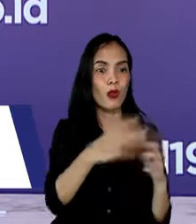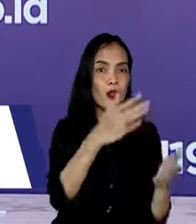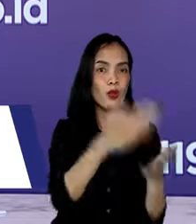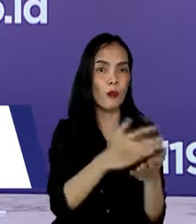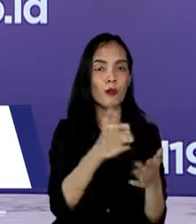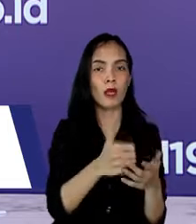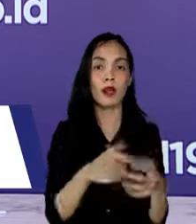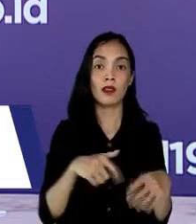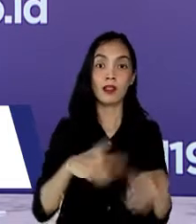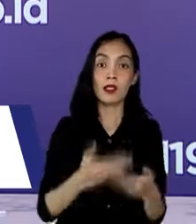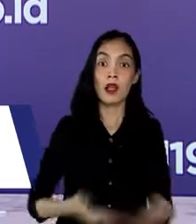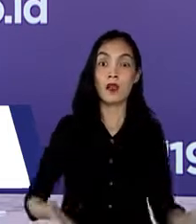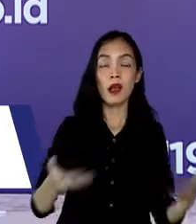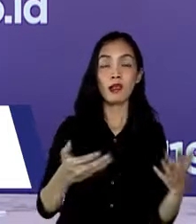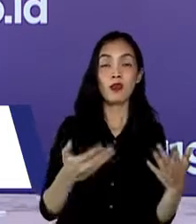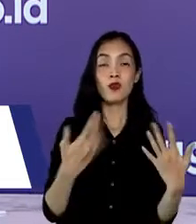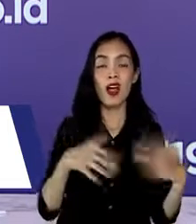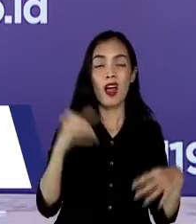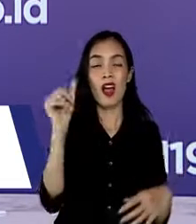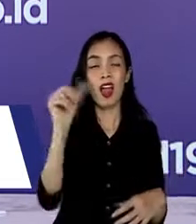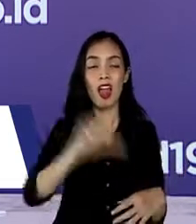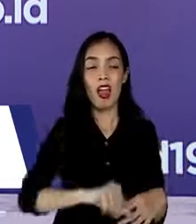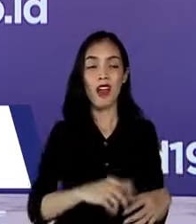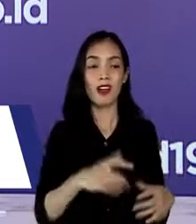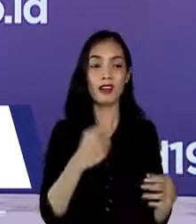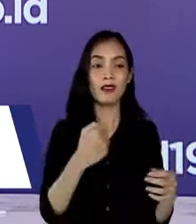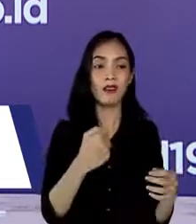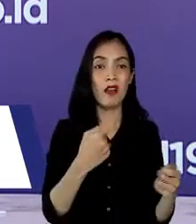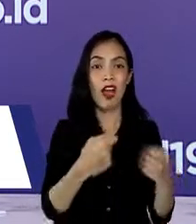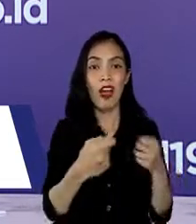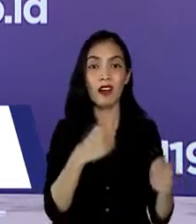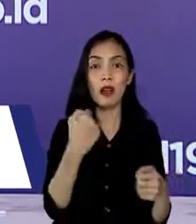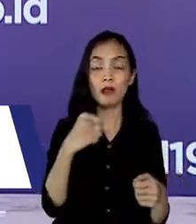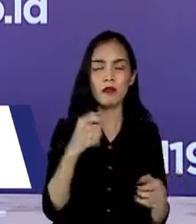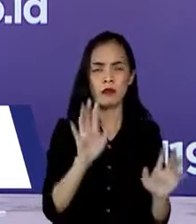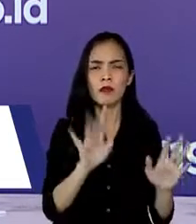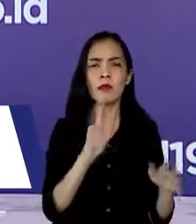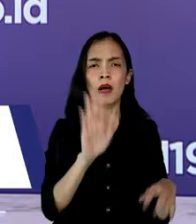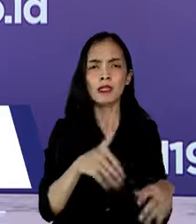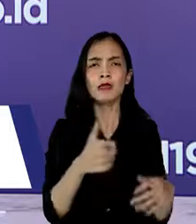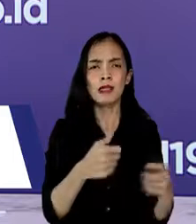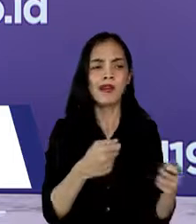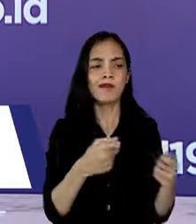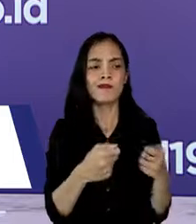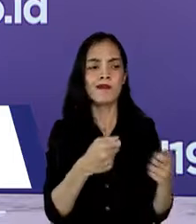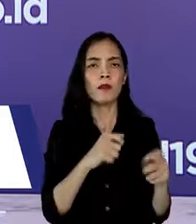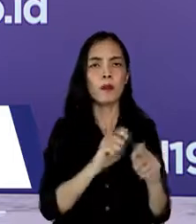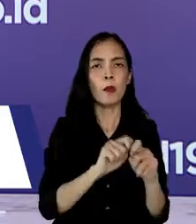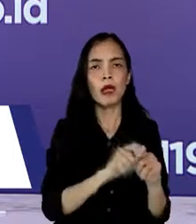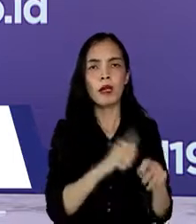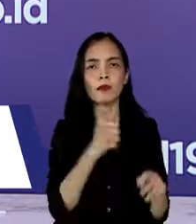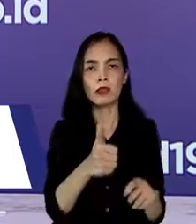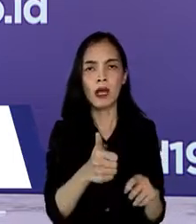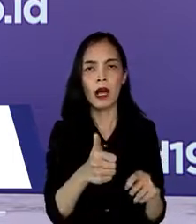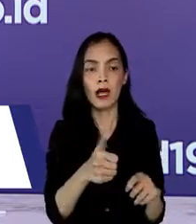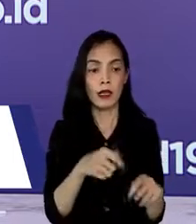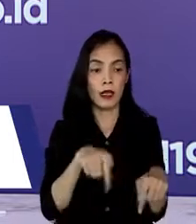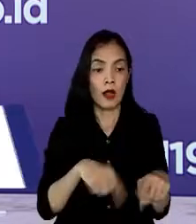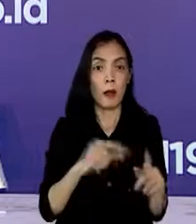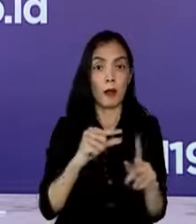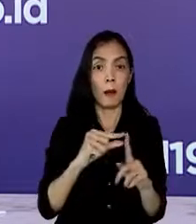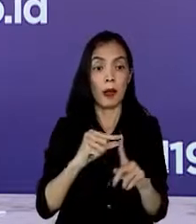memperbaiki keadaan sehingga kasus dapat ditekan manfaatkan momen perpanjangan ppkm ini selama satu minggu kedepan